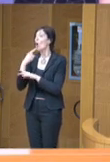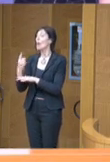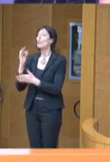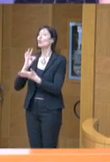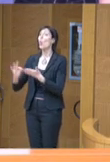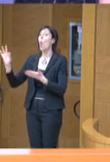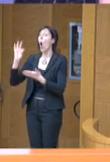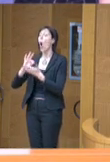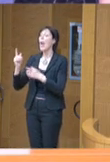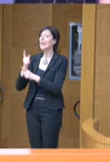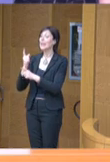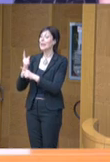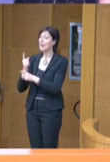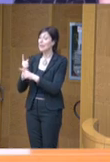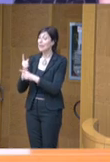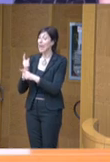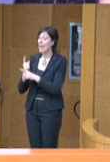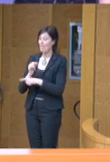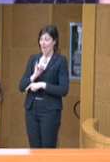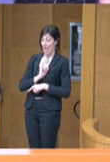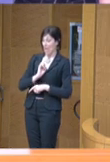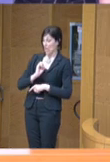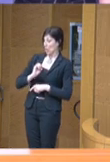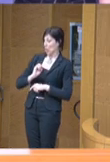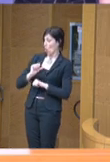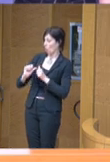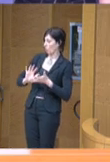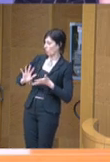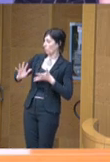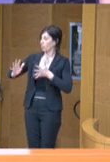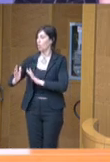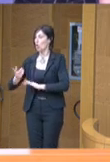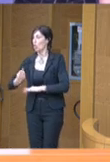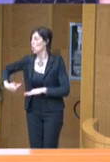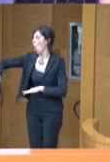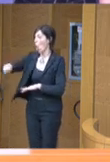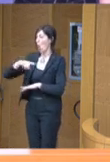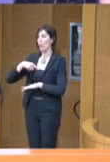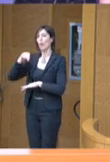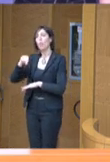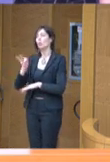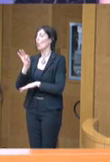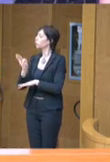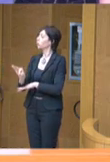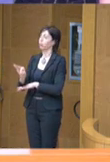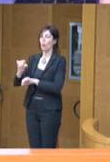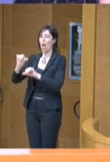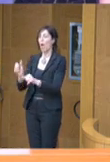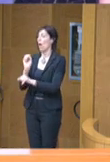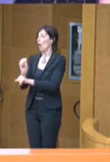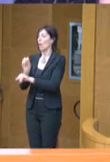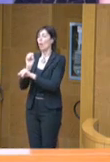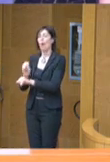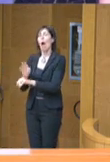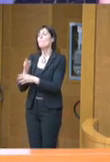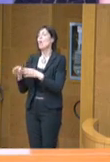che deve passare dall'io al noi. E questo il fulcro educativo, e questo il percorso